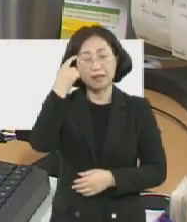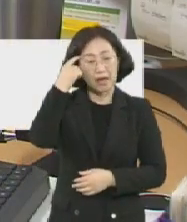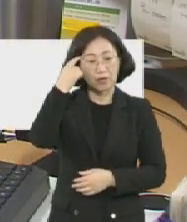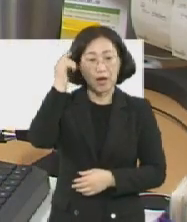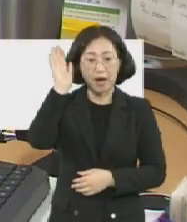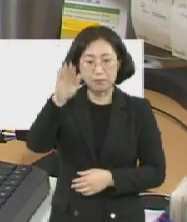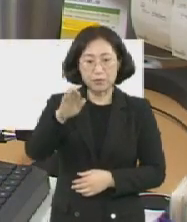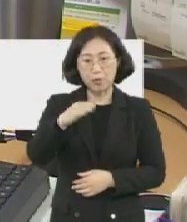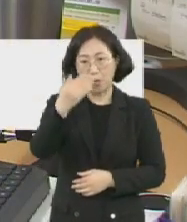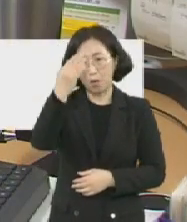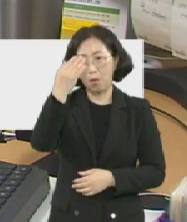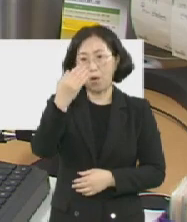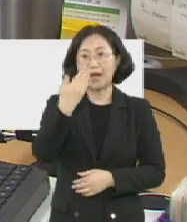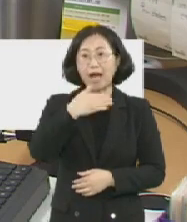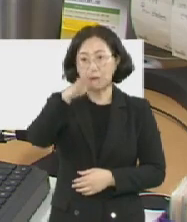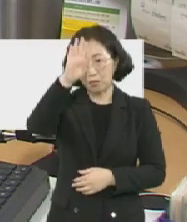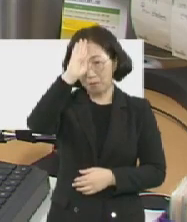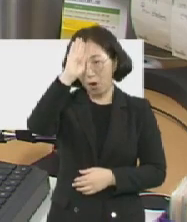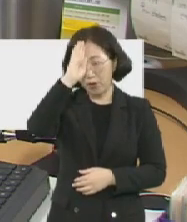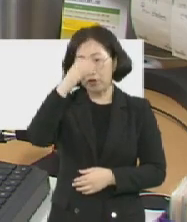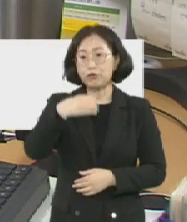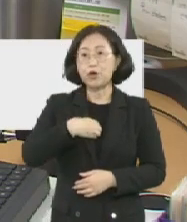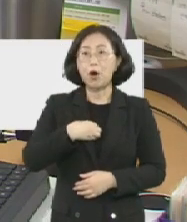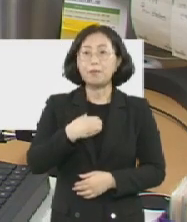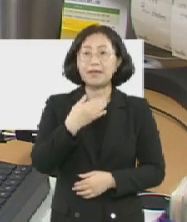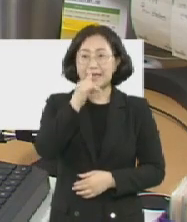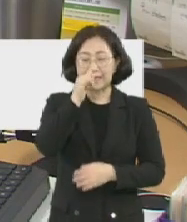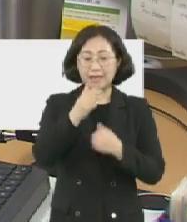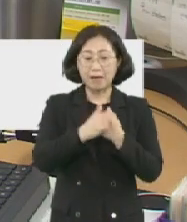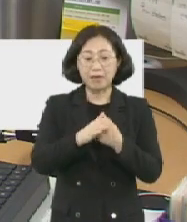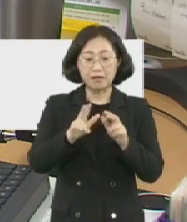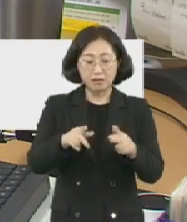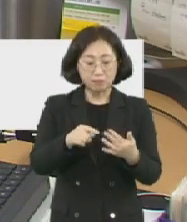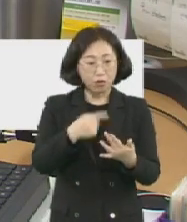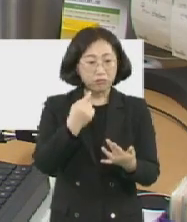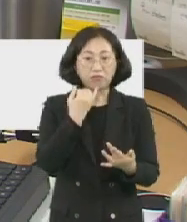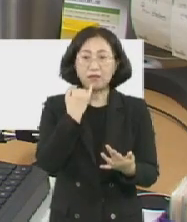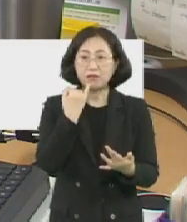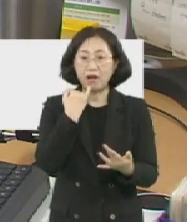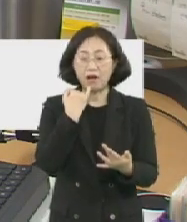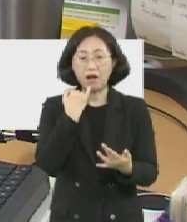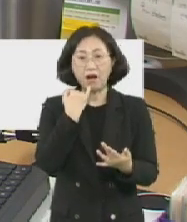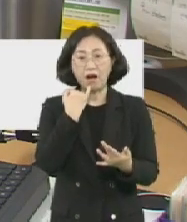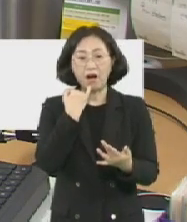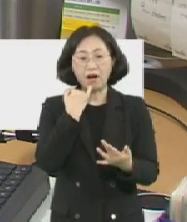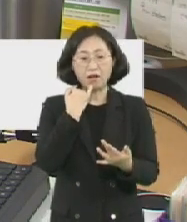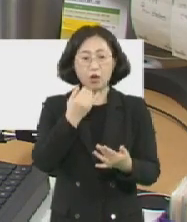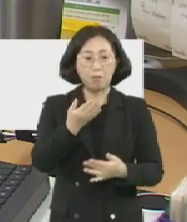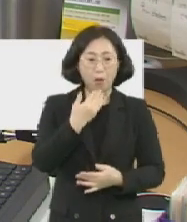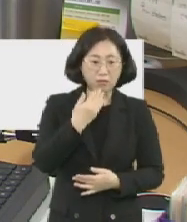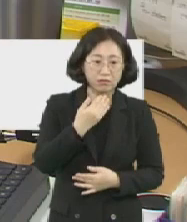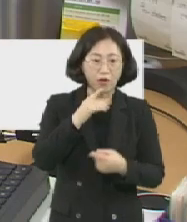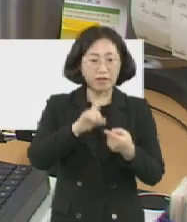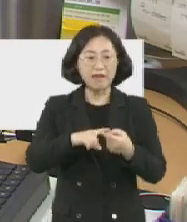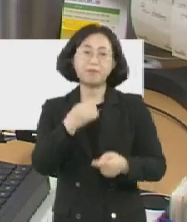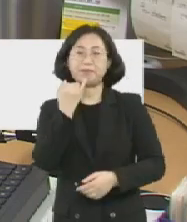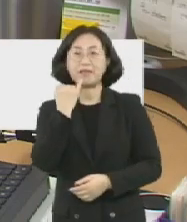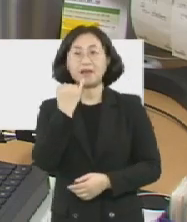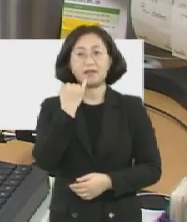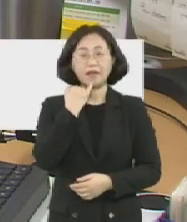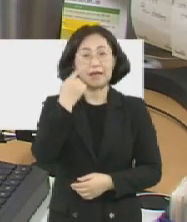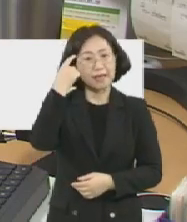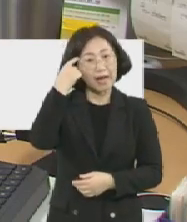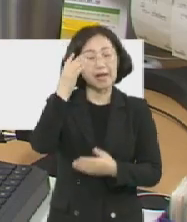추후에 당뇨병으로 진행될 수 있는 위험성이 있기 때문에 현재 혈당이 괜찮아서 이런 식이생활요법에 대해서